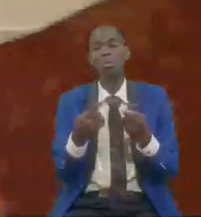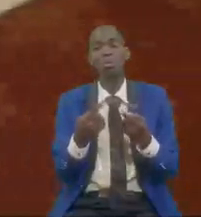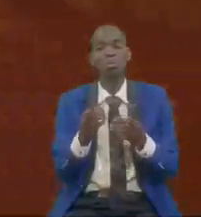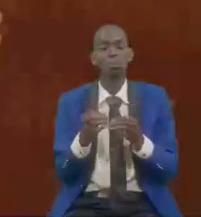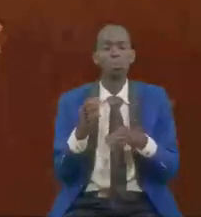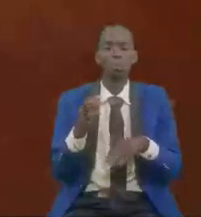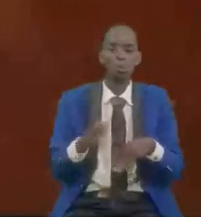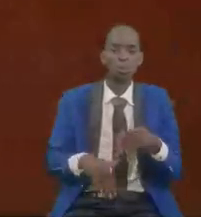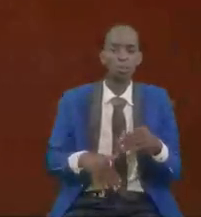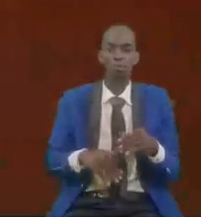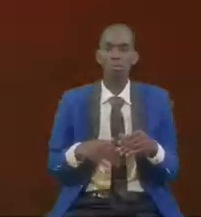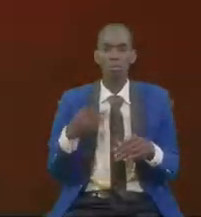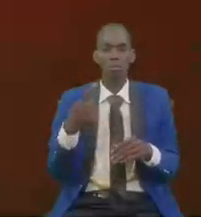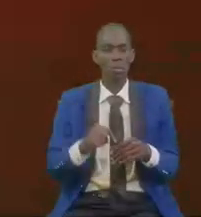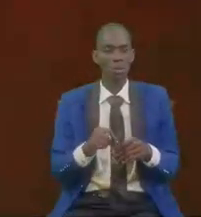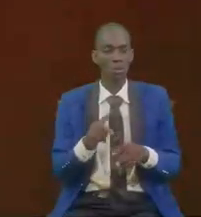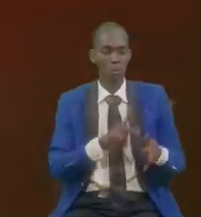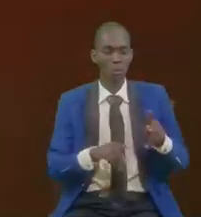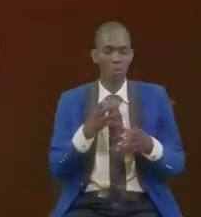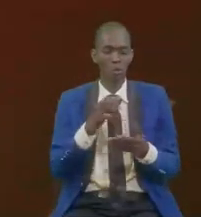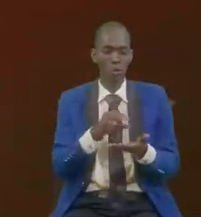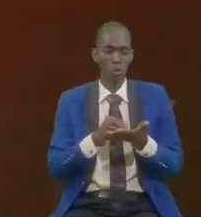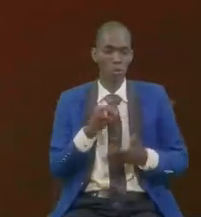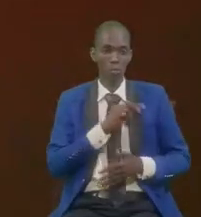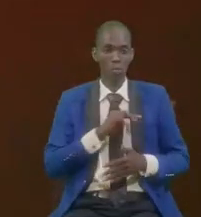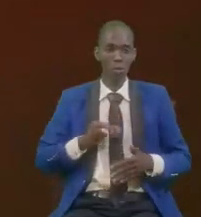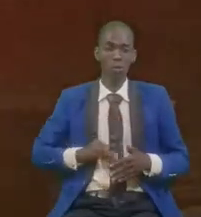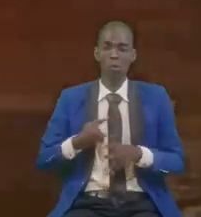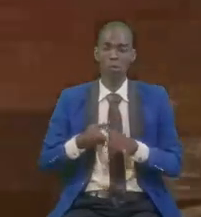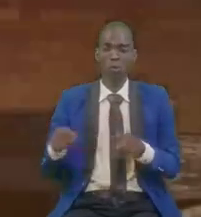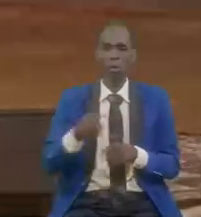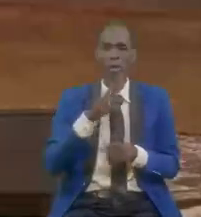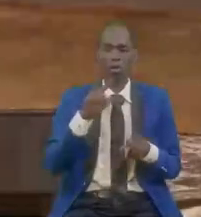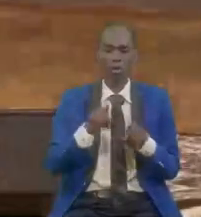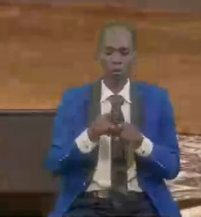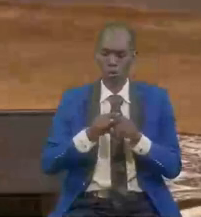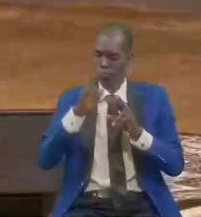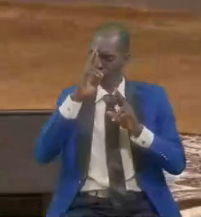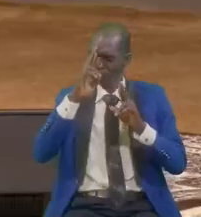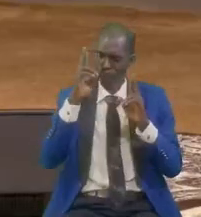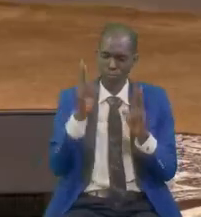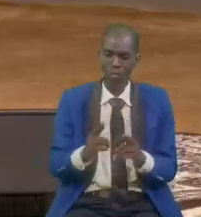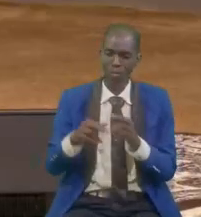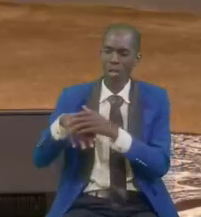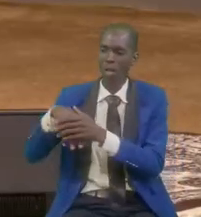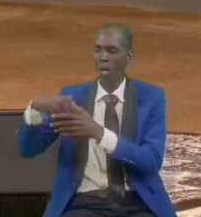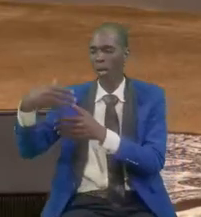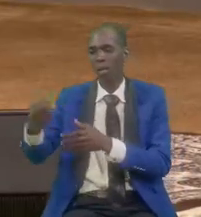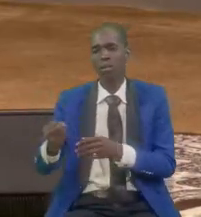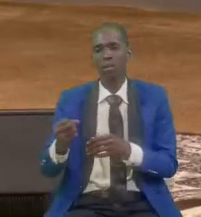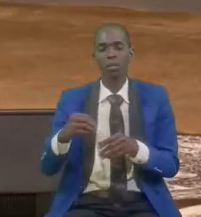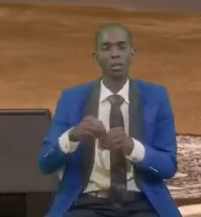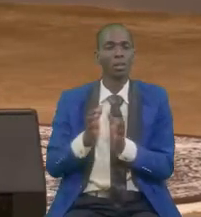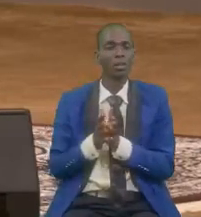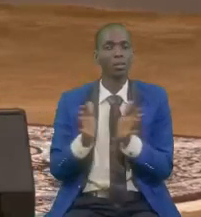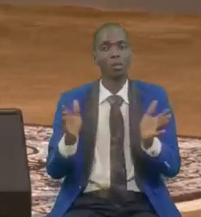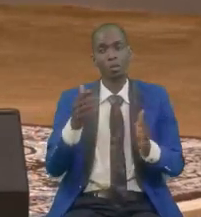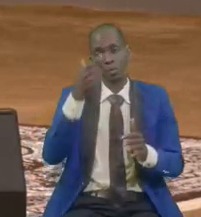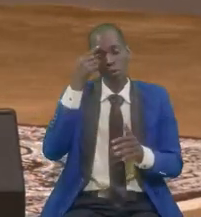leur assemblée, de leur dénomination, ils sont respectés au dehors. Parce que, qu'est-ce